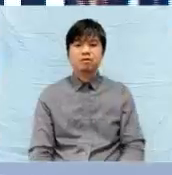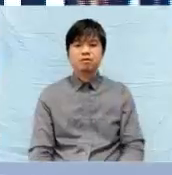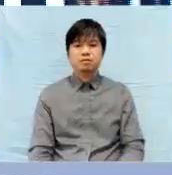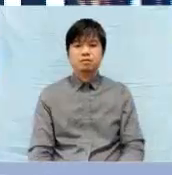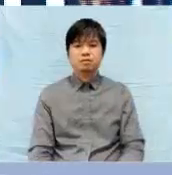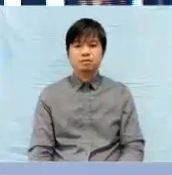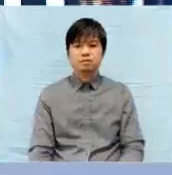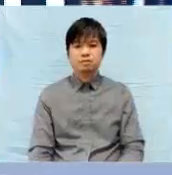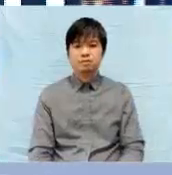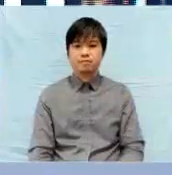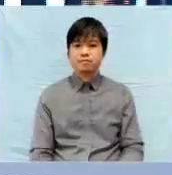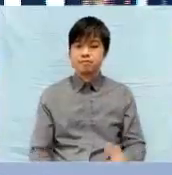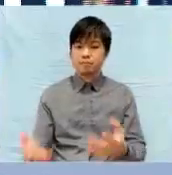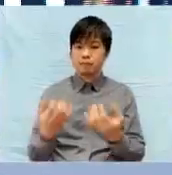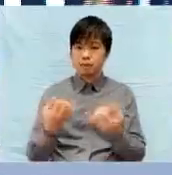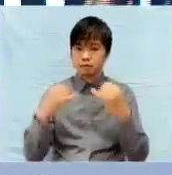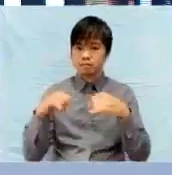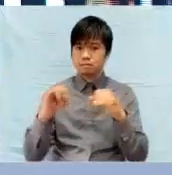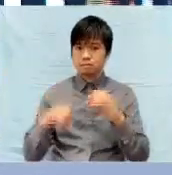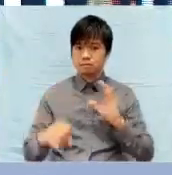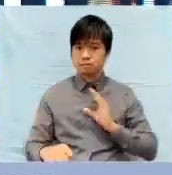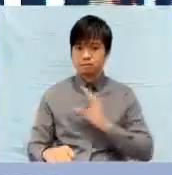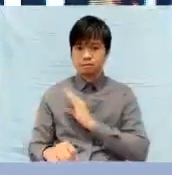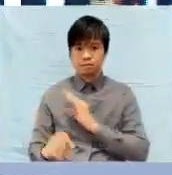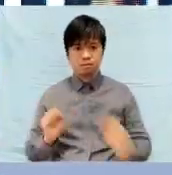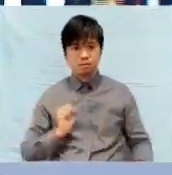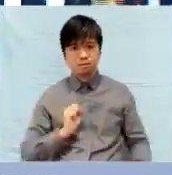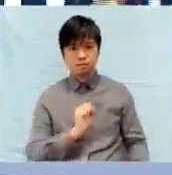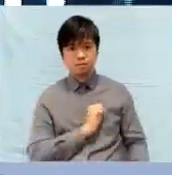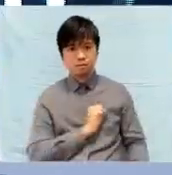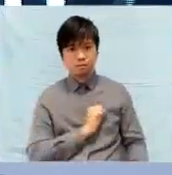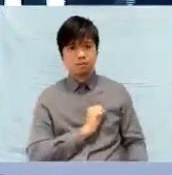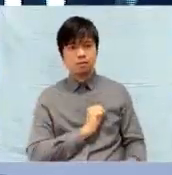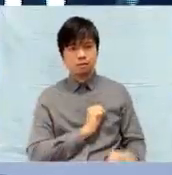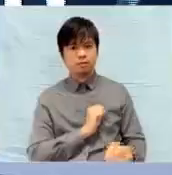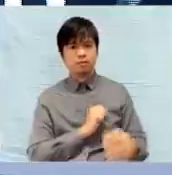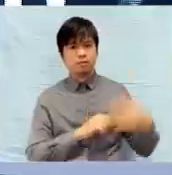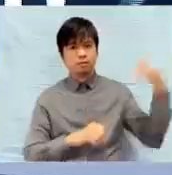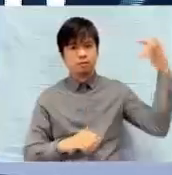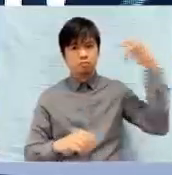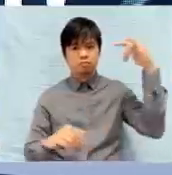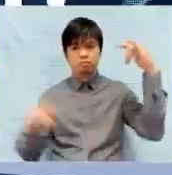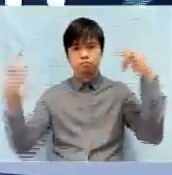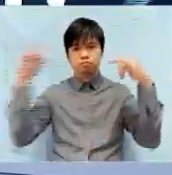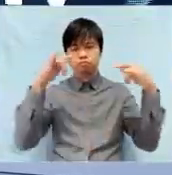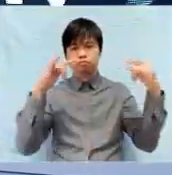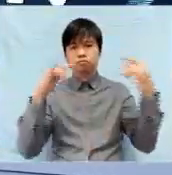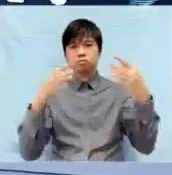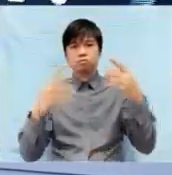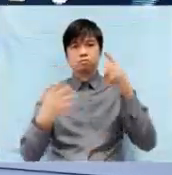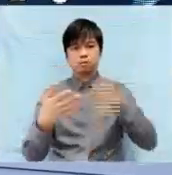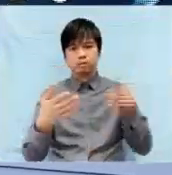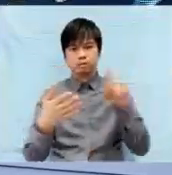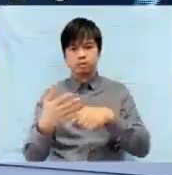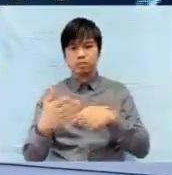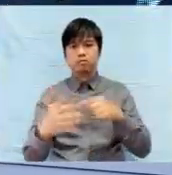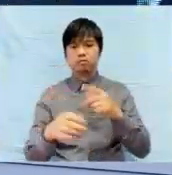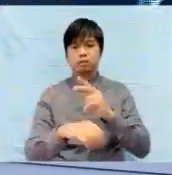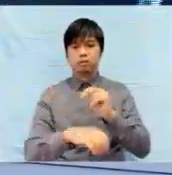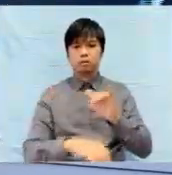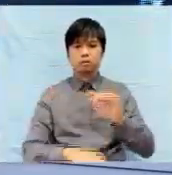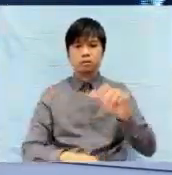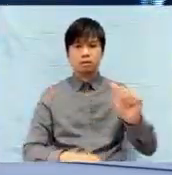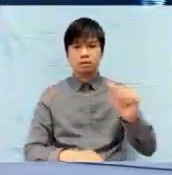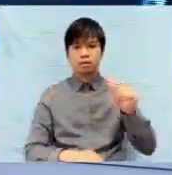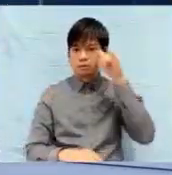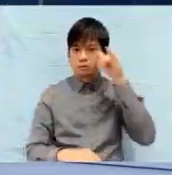Gustong paimbisigahan ng Senado at Kamara ang nangyaring airspace shutdown sa bansa kahapon. Hindi raw kasi katanggap-tanggap na